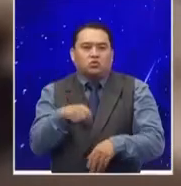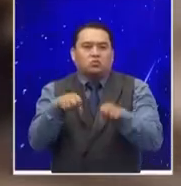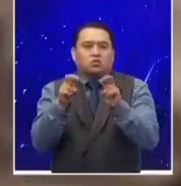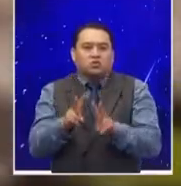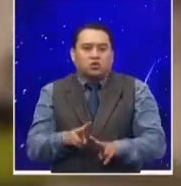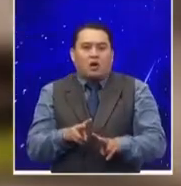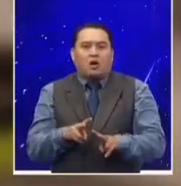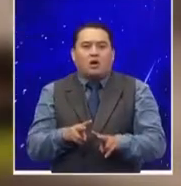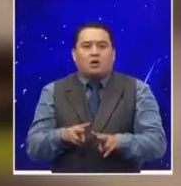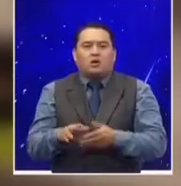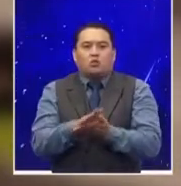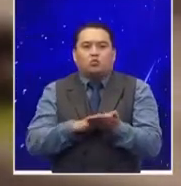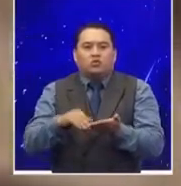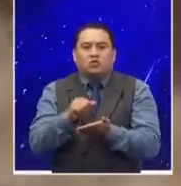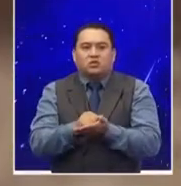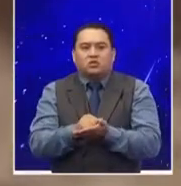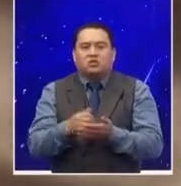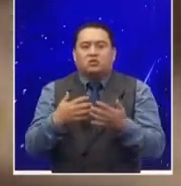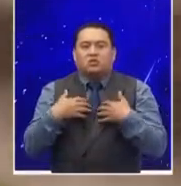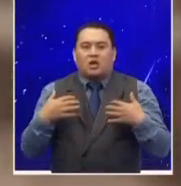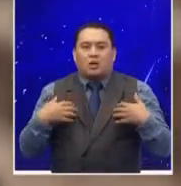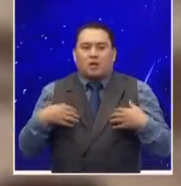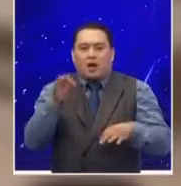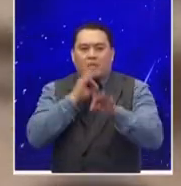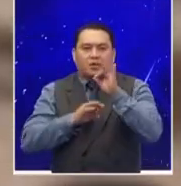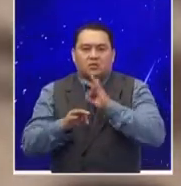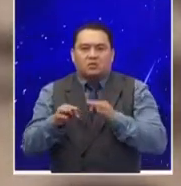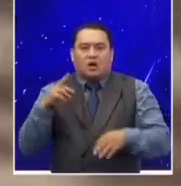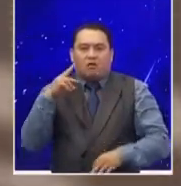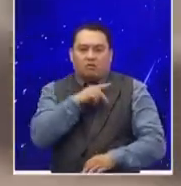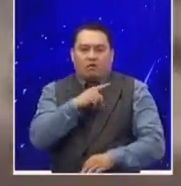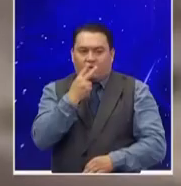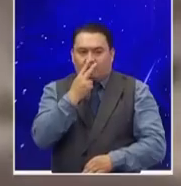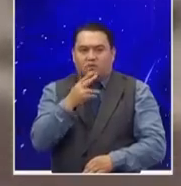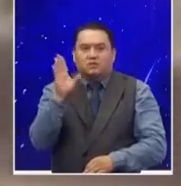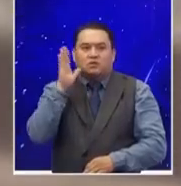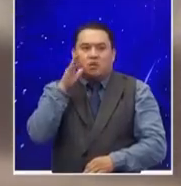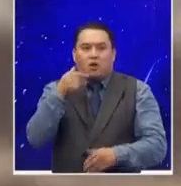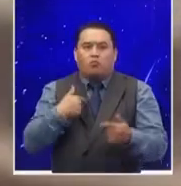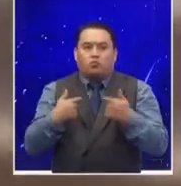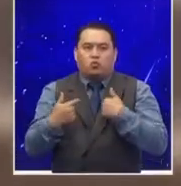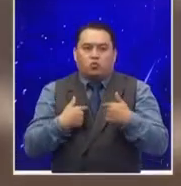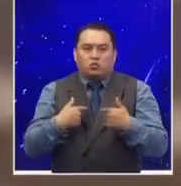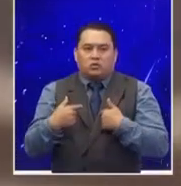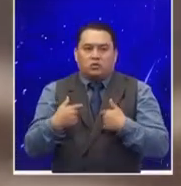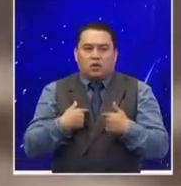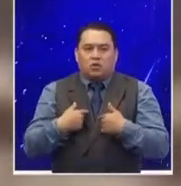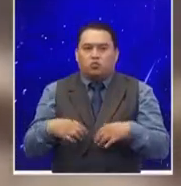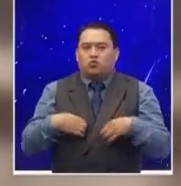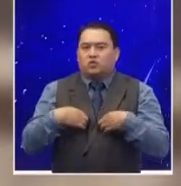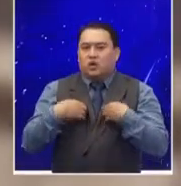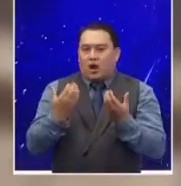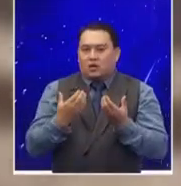специально истребляющие диких собак, и отравили ее таблеткой. На видео видно, как собака мучилась. Это зрелище